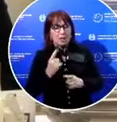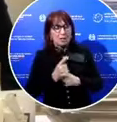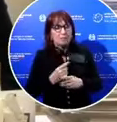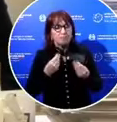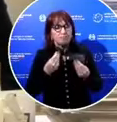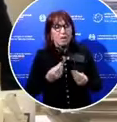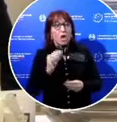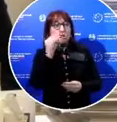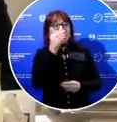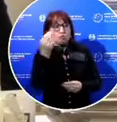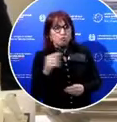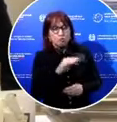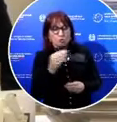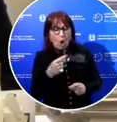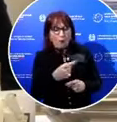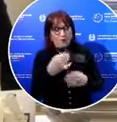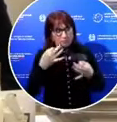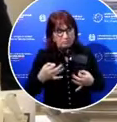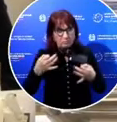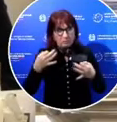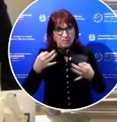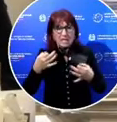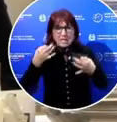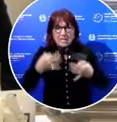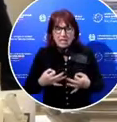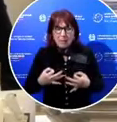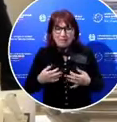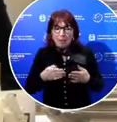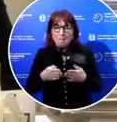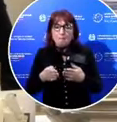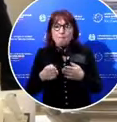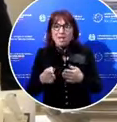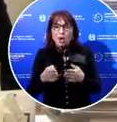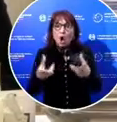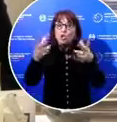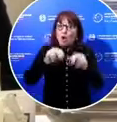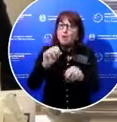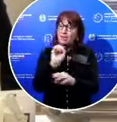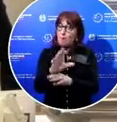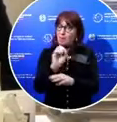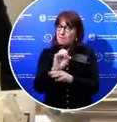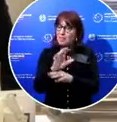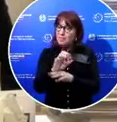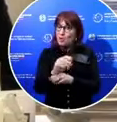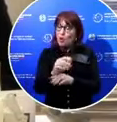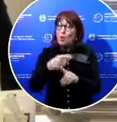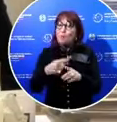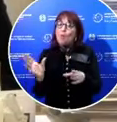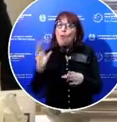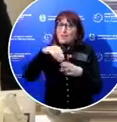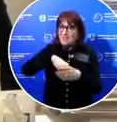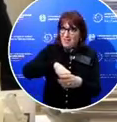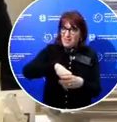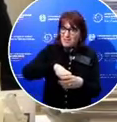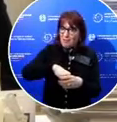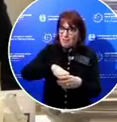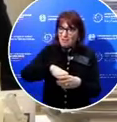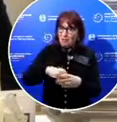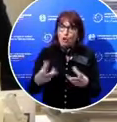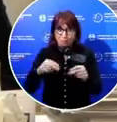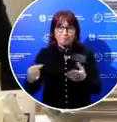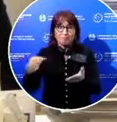il giovane ad affrontare seriamente un percorso di riabilitazione e di reinserimento che nel caso